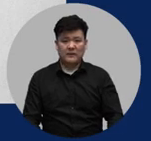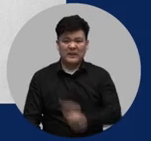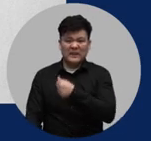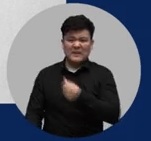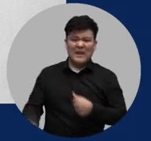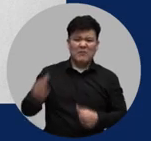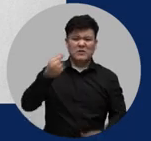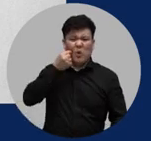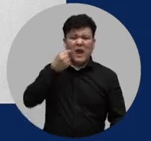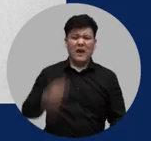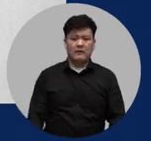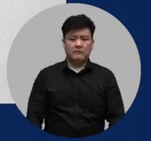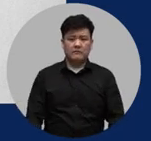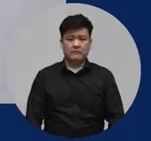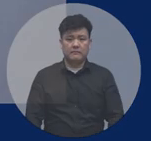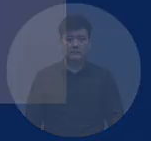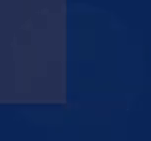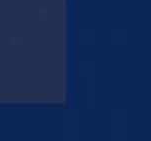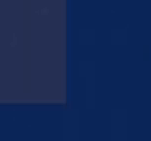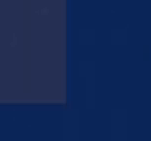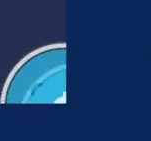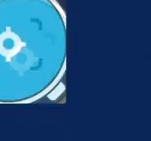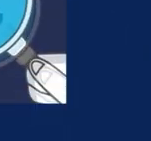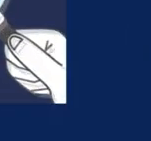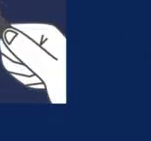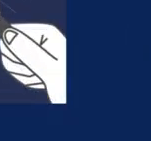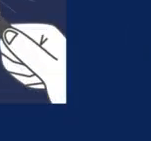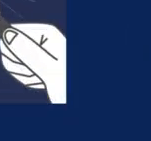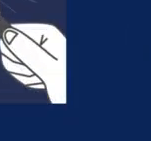더 이상은 못 참아.